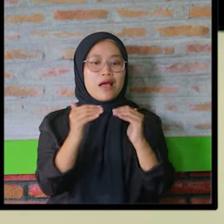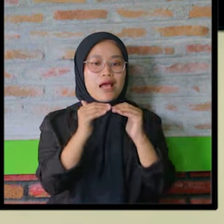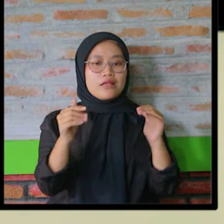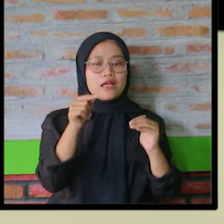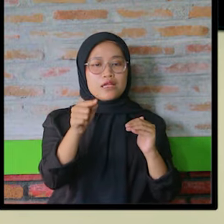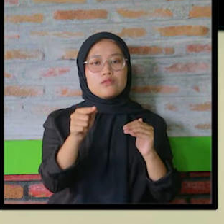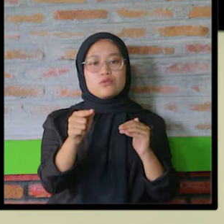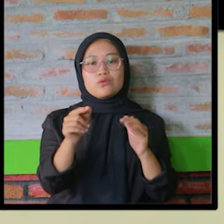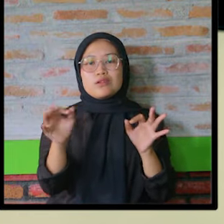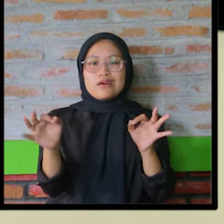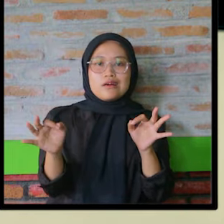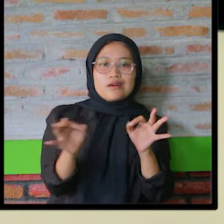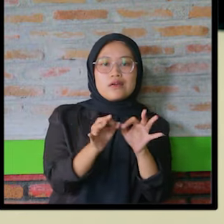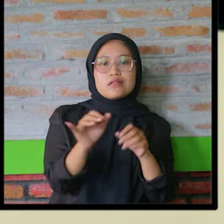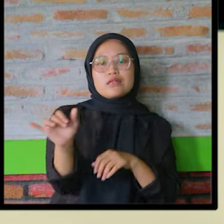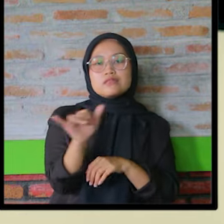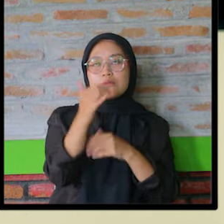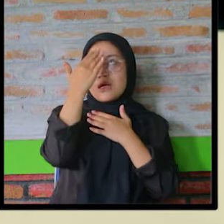guqwa